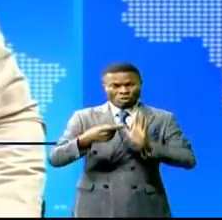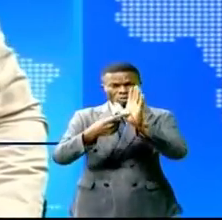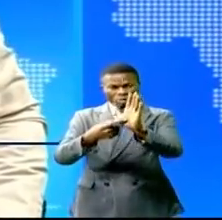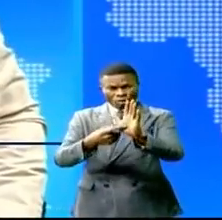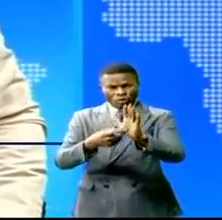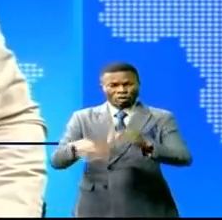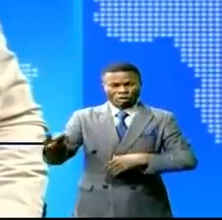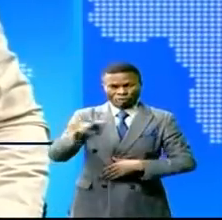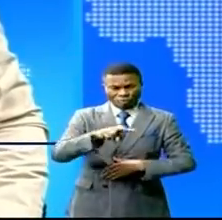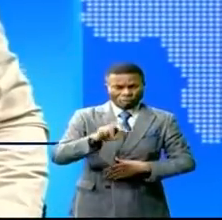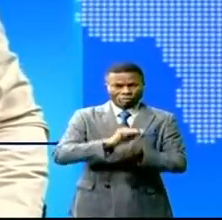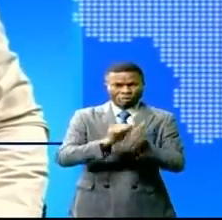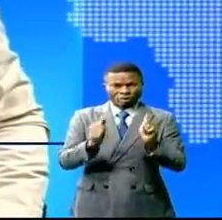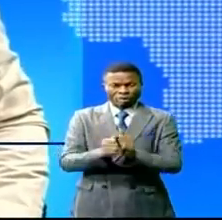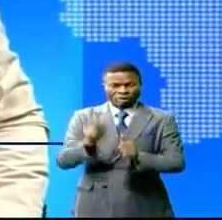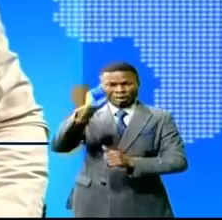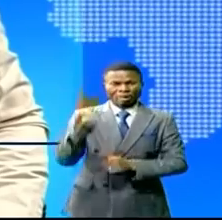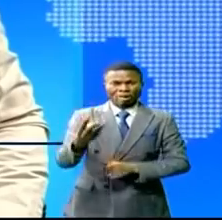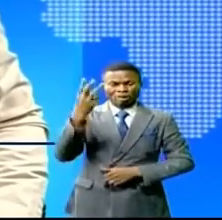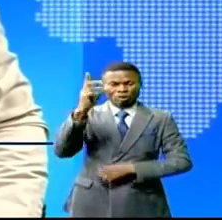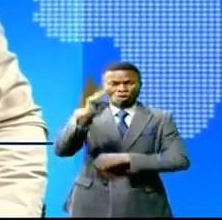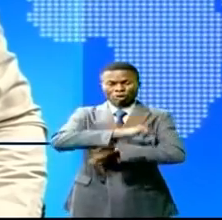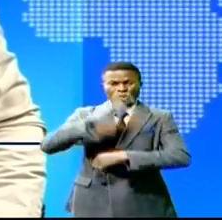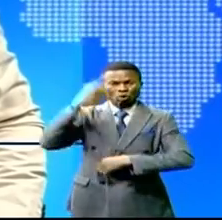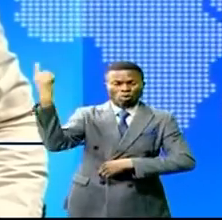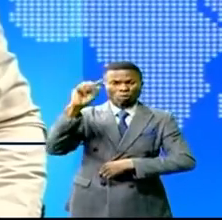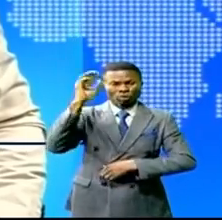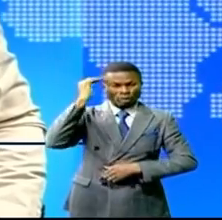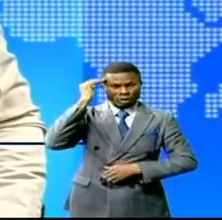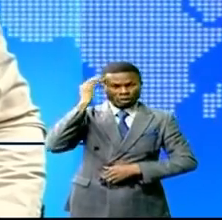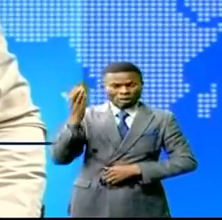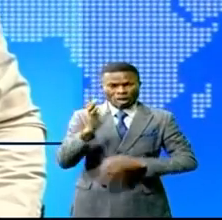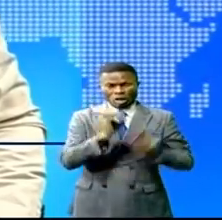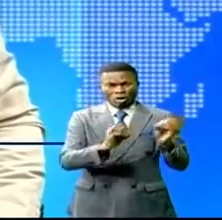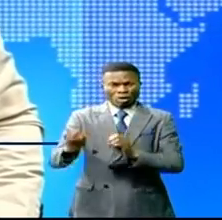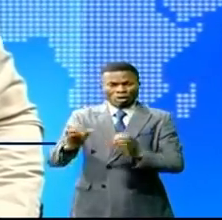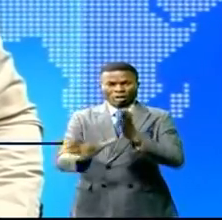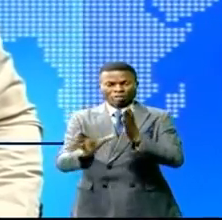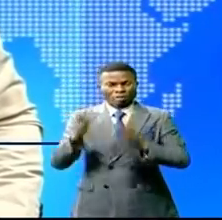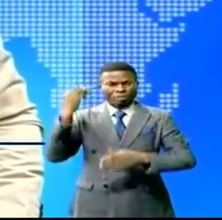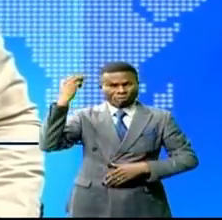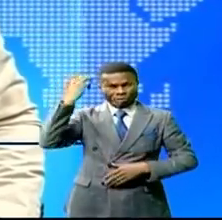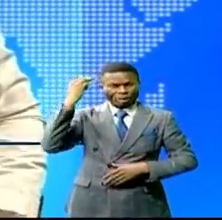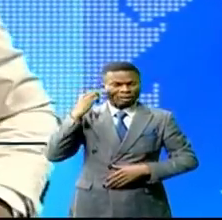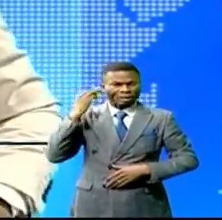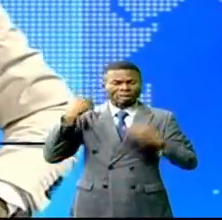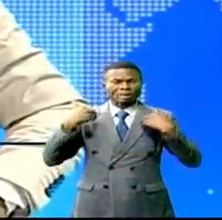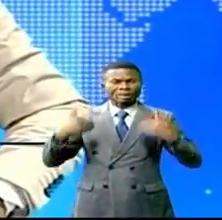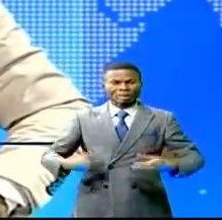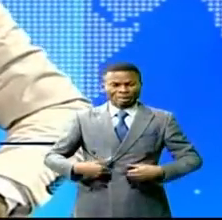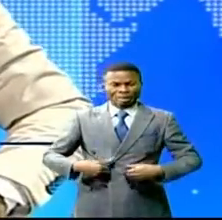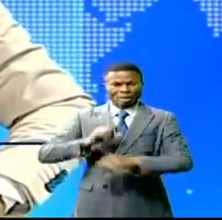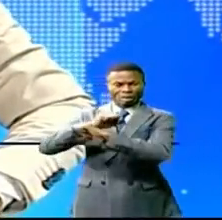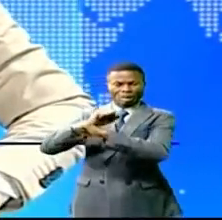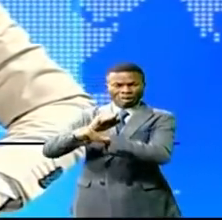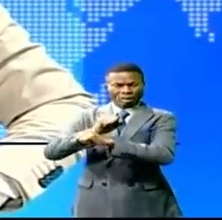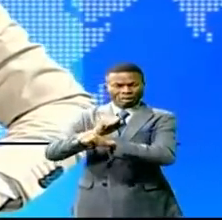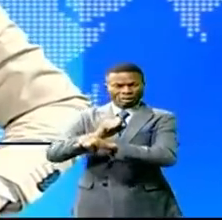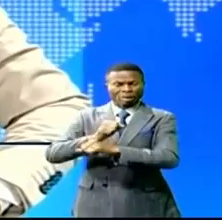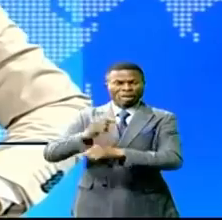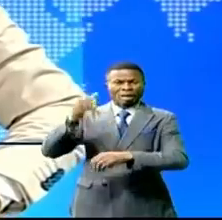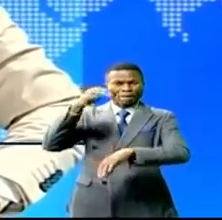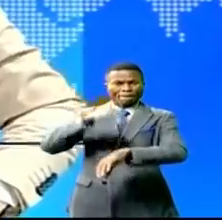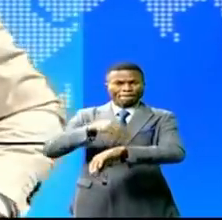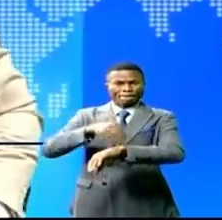de la 33e journée mondiale du sida présidée par la vice-ministre de la santé publique qui gêne les préventions à matadi